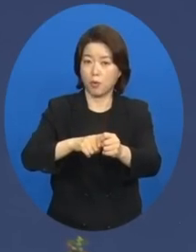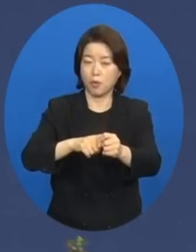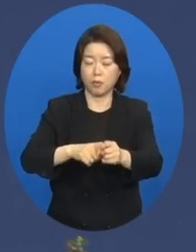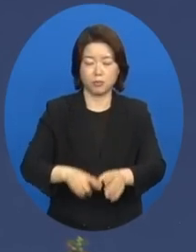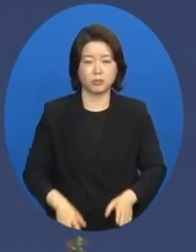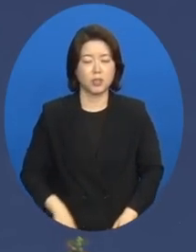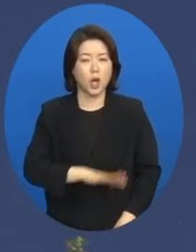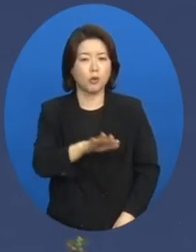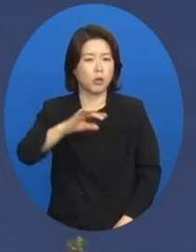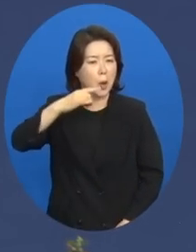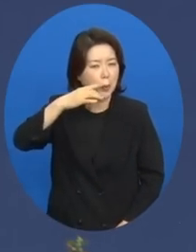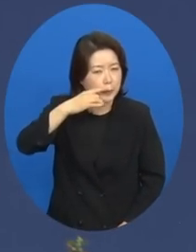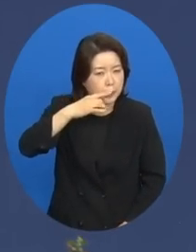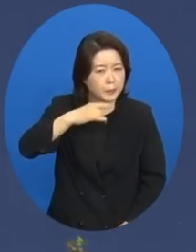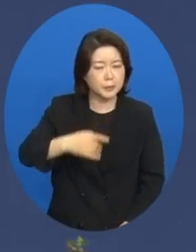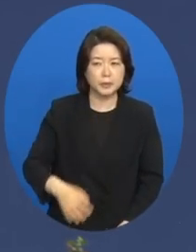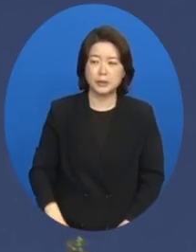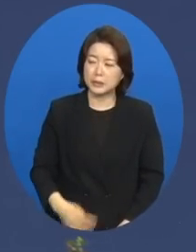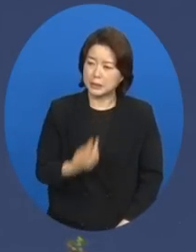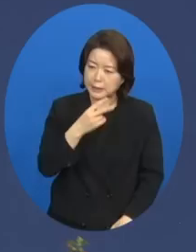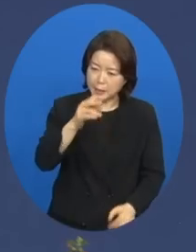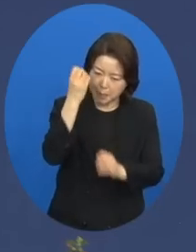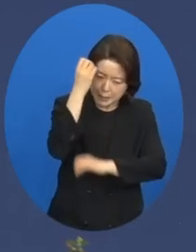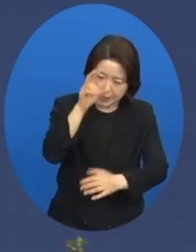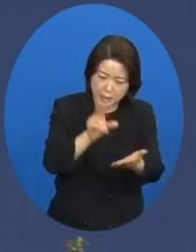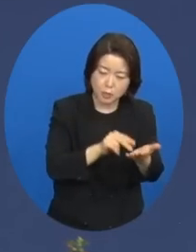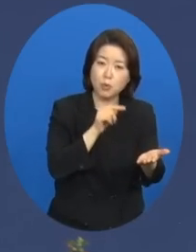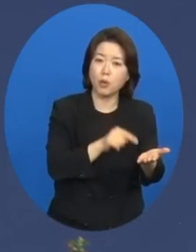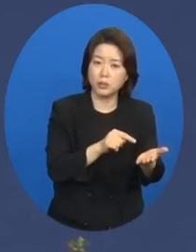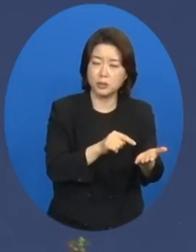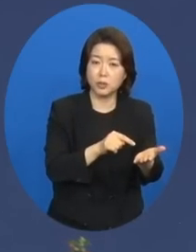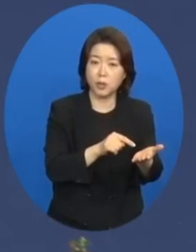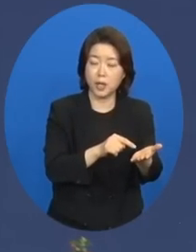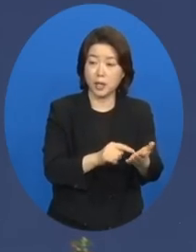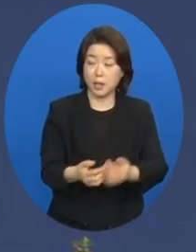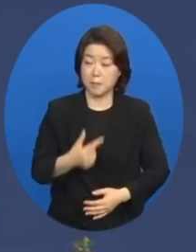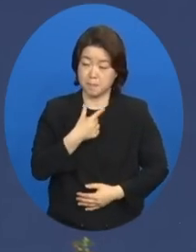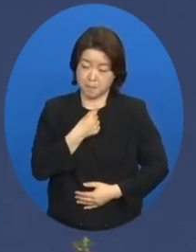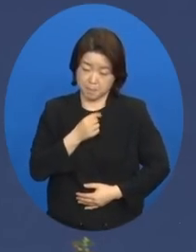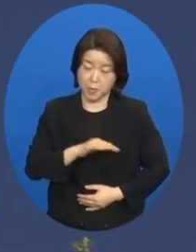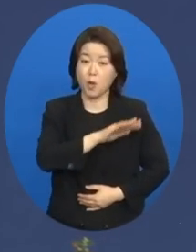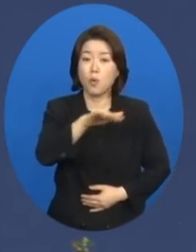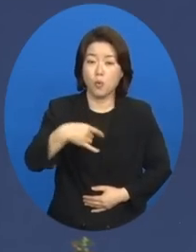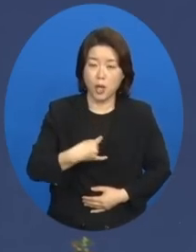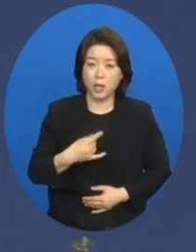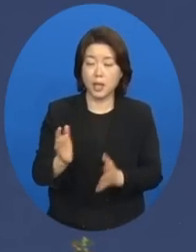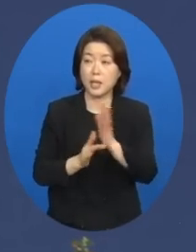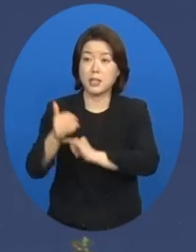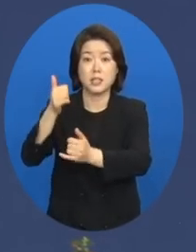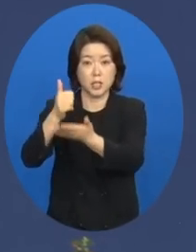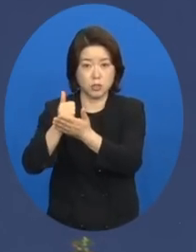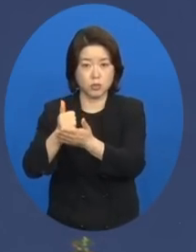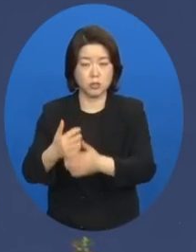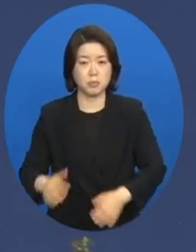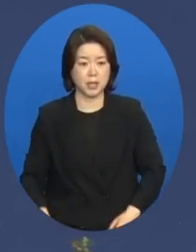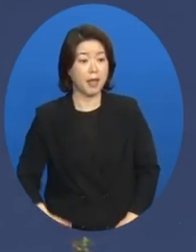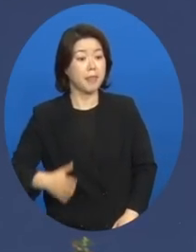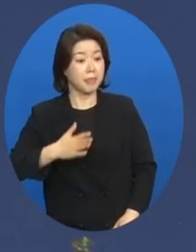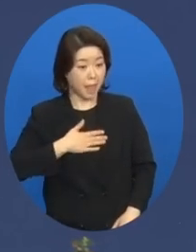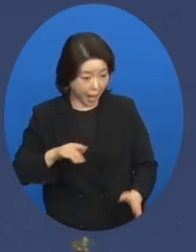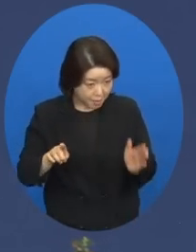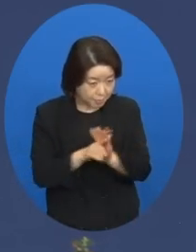우리가 궁금하고 생명의 본질적인 그런 것을 추구하는 우리에게 예수님께서 나를